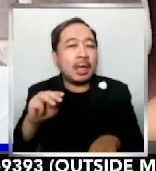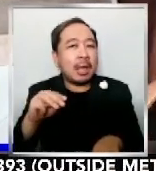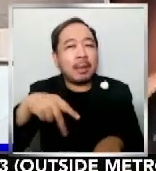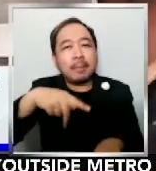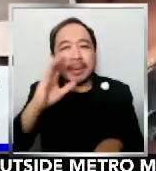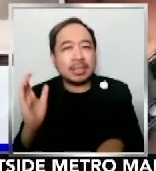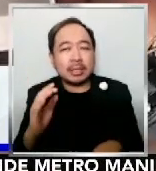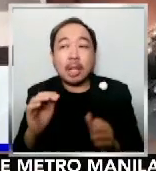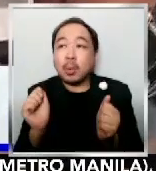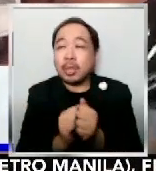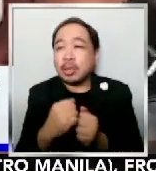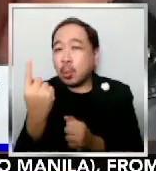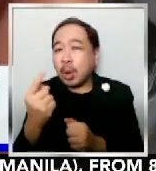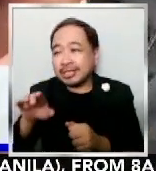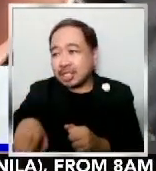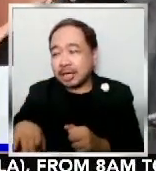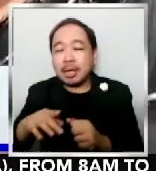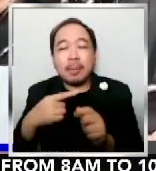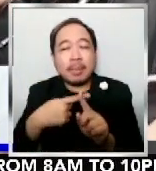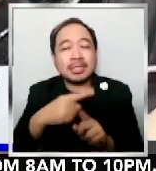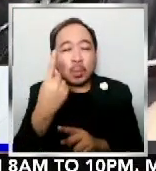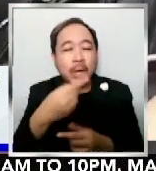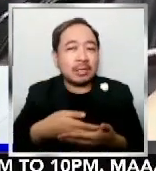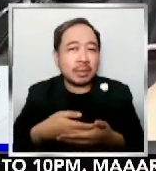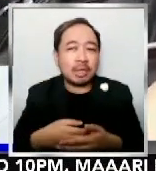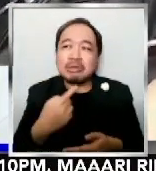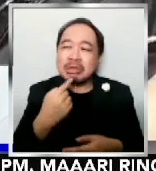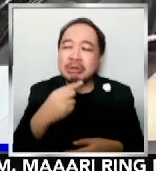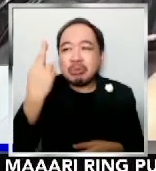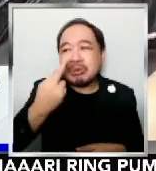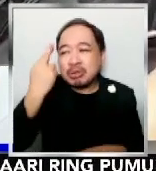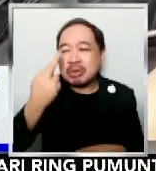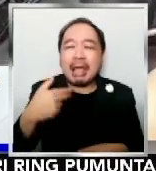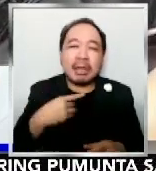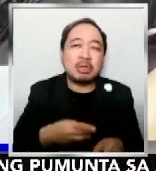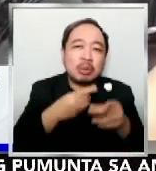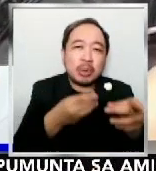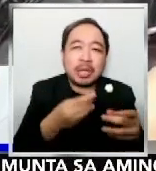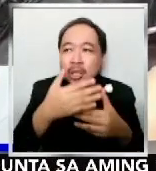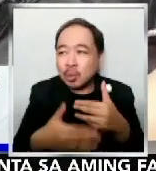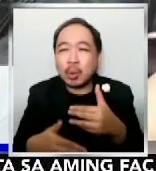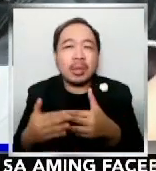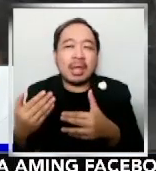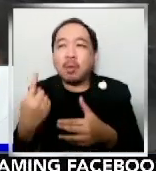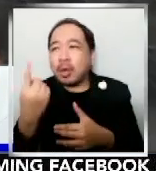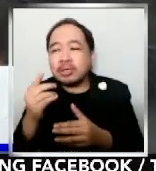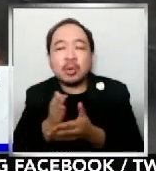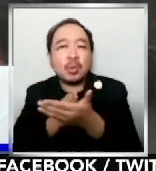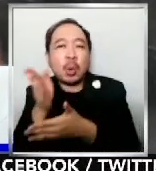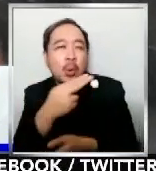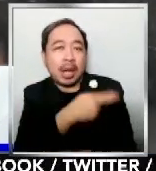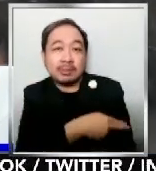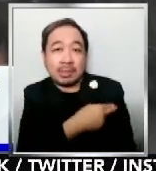May nagsabing papunta siyang ospital. Dahil ang isa, magdodonate siya ng dugo. Tahimik lang ang iba. Ayon sa IACT, hindi